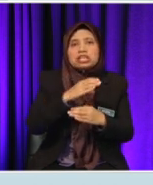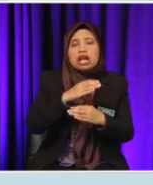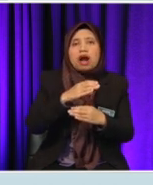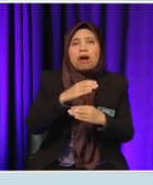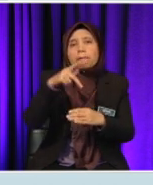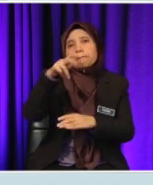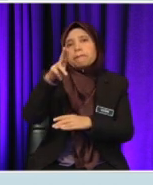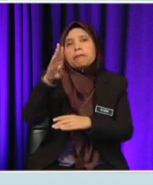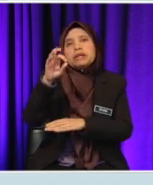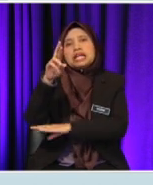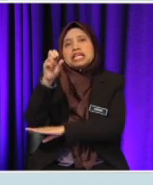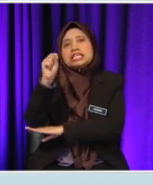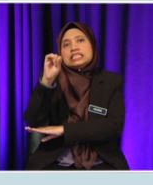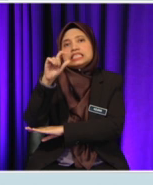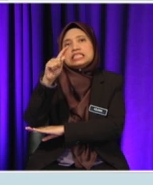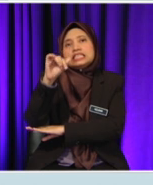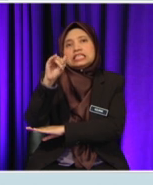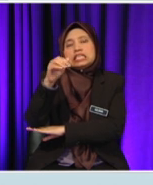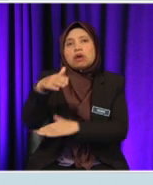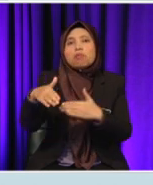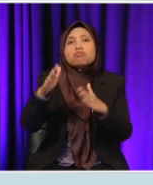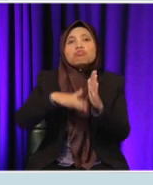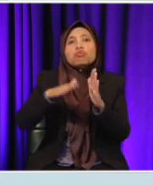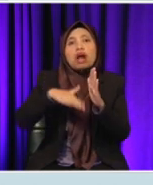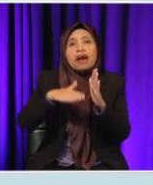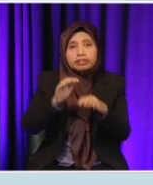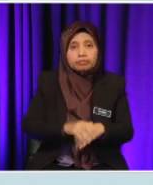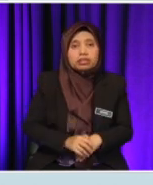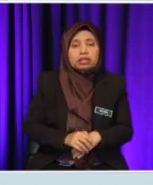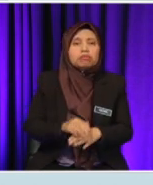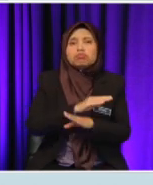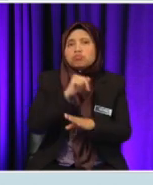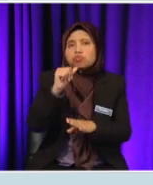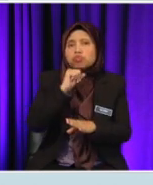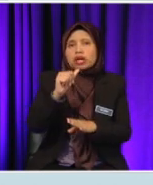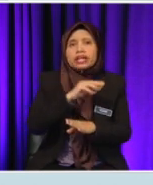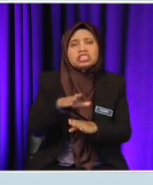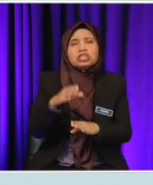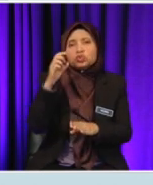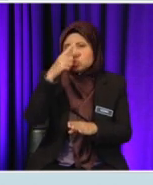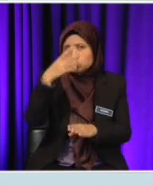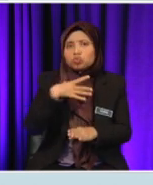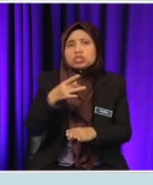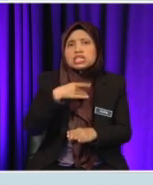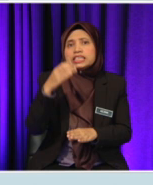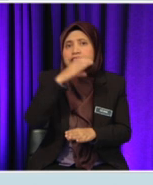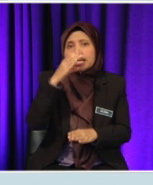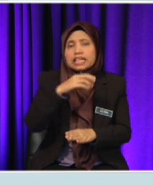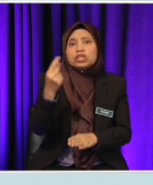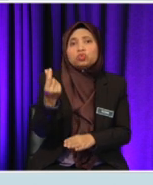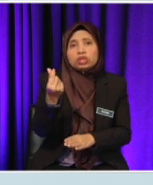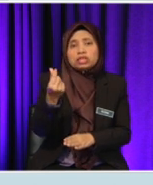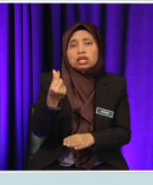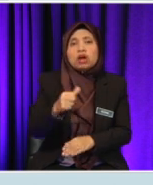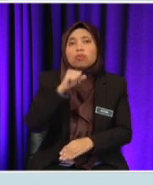peguard itu sendiri kemudian seorang yang tidak bersikap materialistik yaitu perlu ditegakkan hak Ini bukan tentang diri saya semata-mata